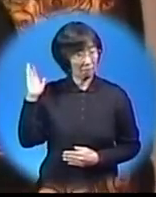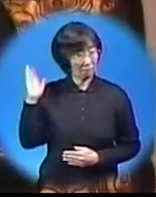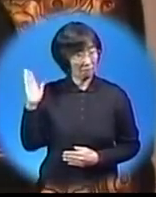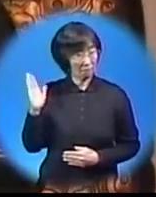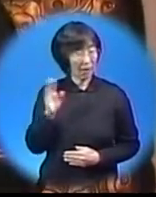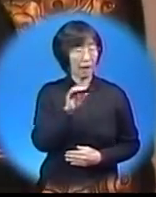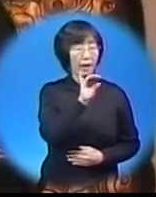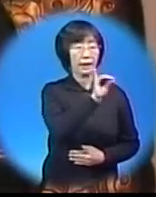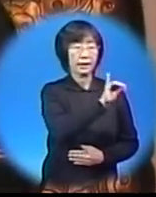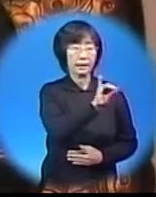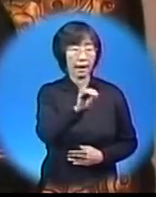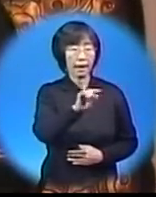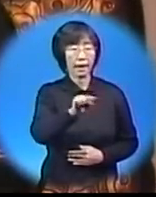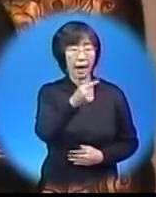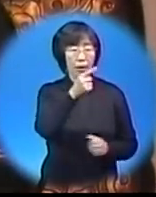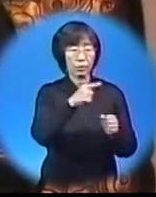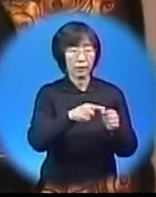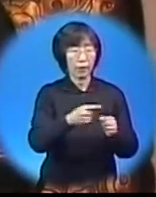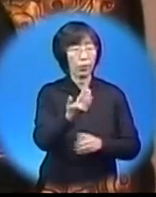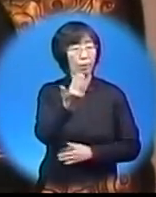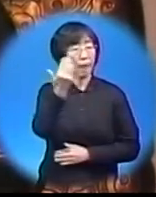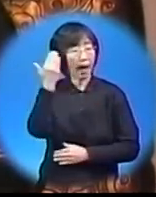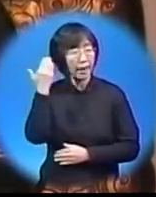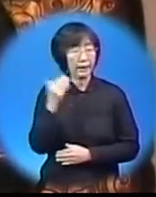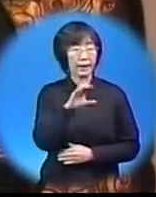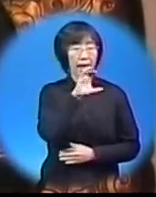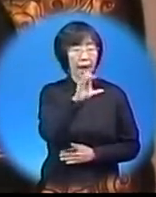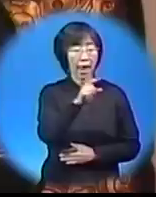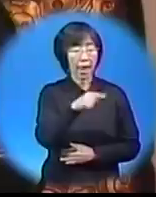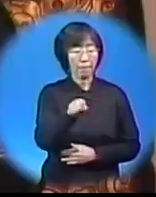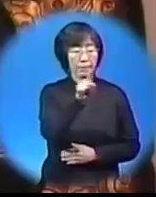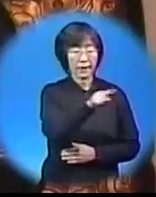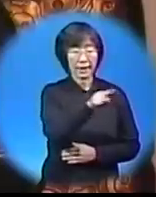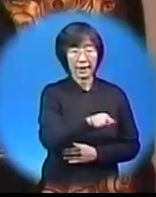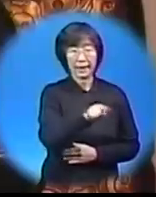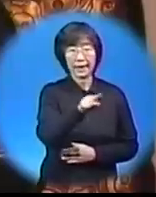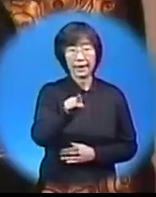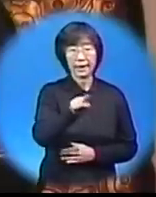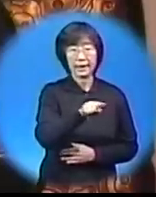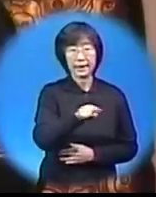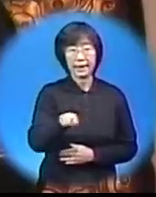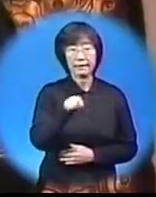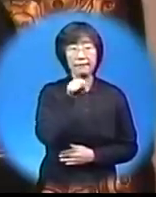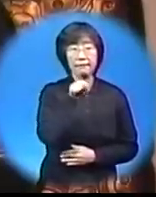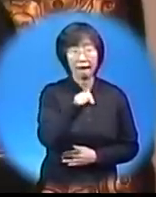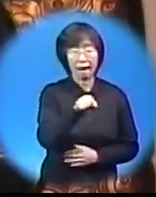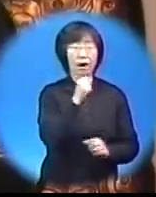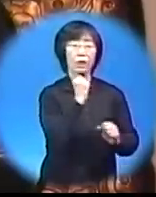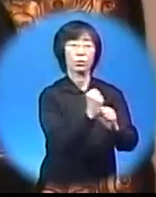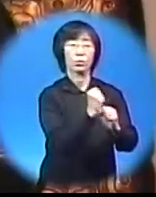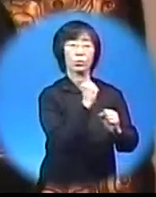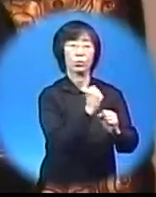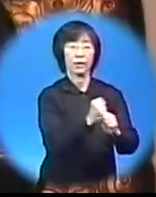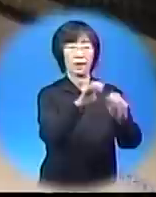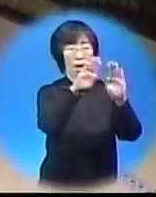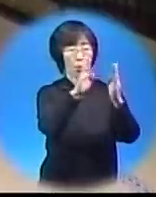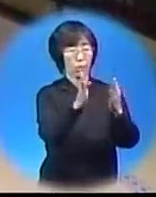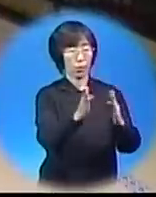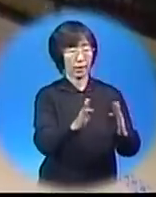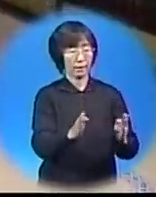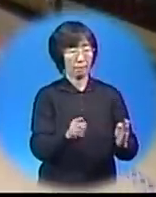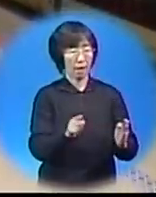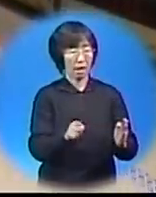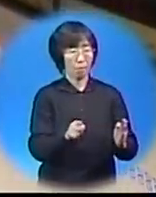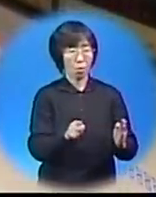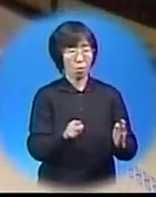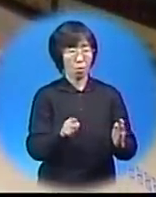年ほど前に慈覚大師円仁という方によって作られた仏様でございます。こちらのお仏間